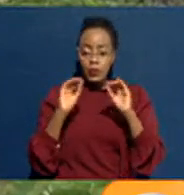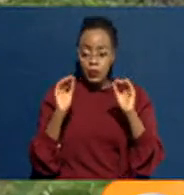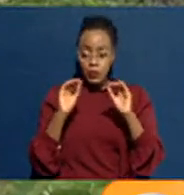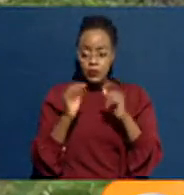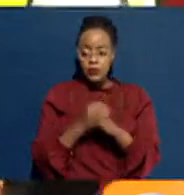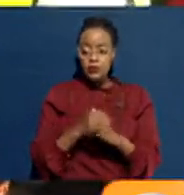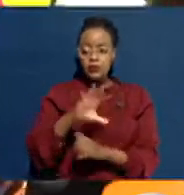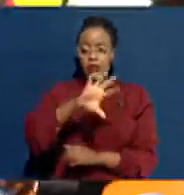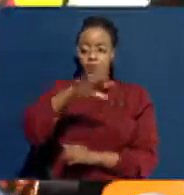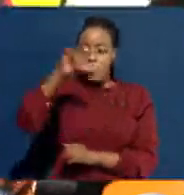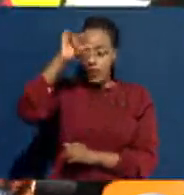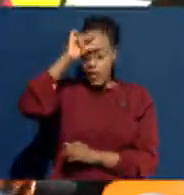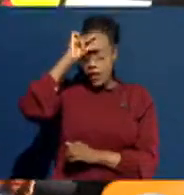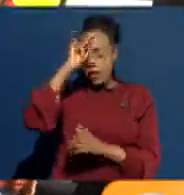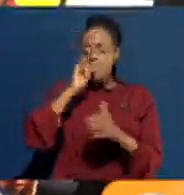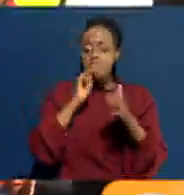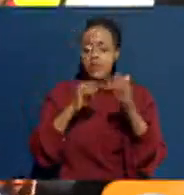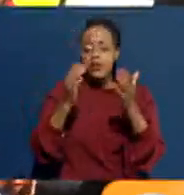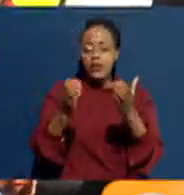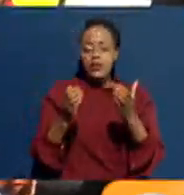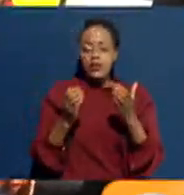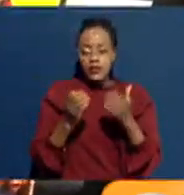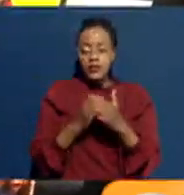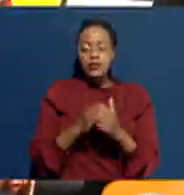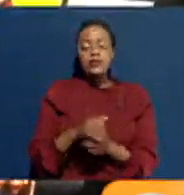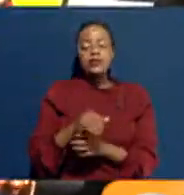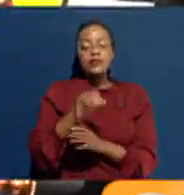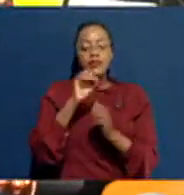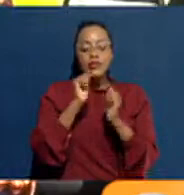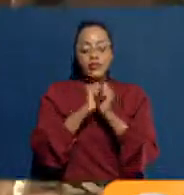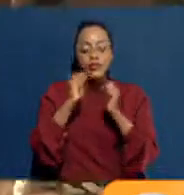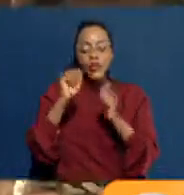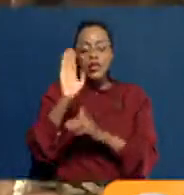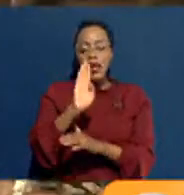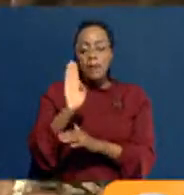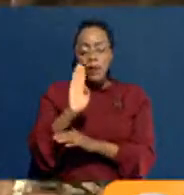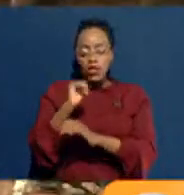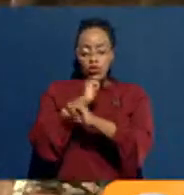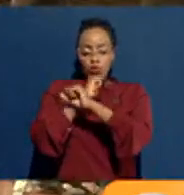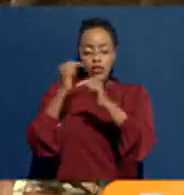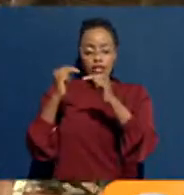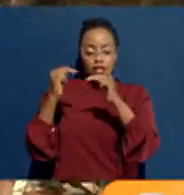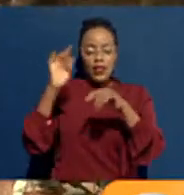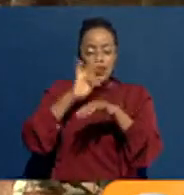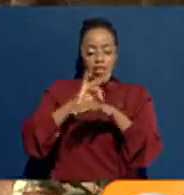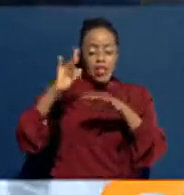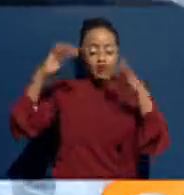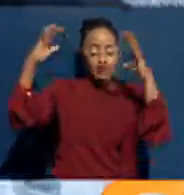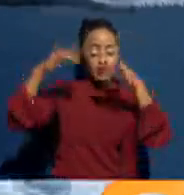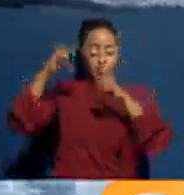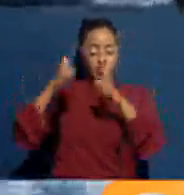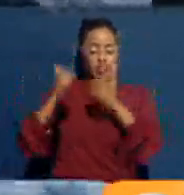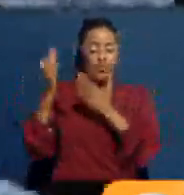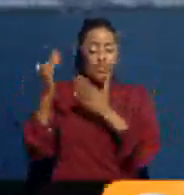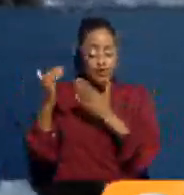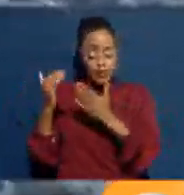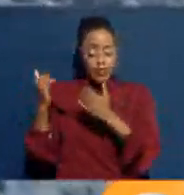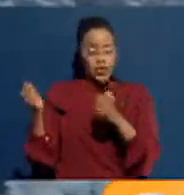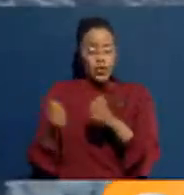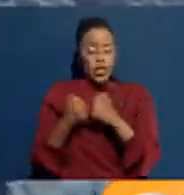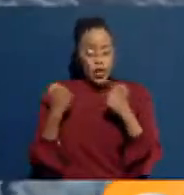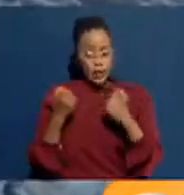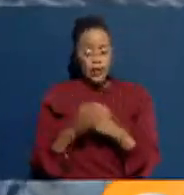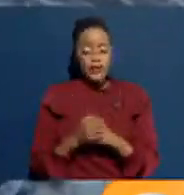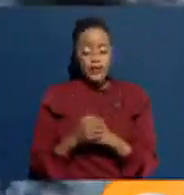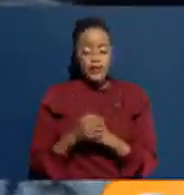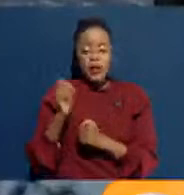Serikali za kaunti zimekisia kuwa zitahitaji shilingi bilioni 15 kuzuia athari za mvua zinazotarajiwa.